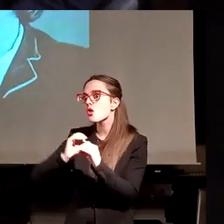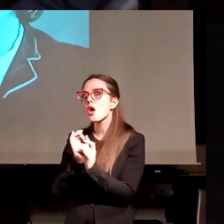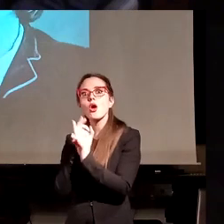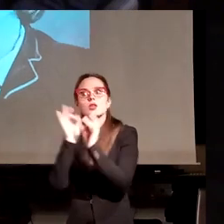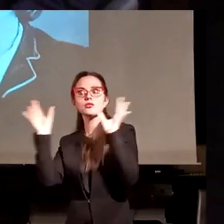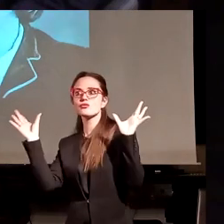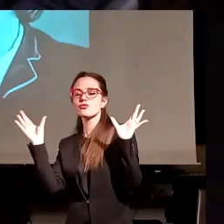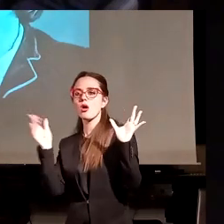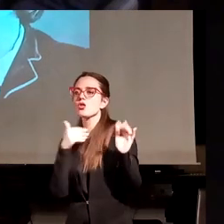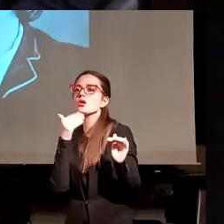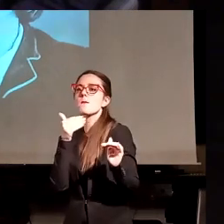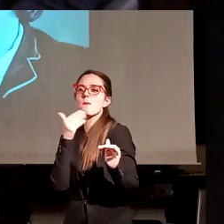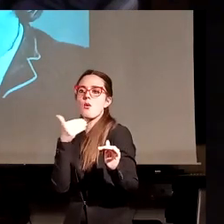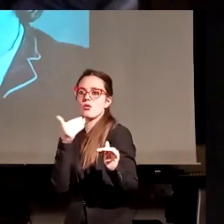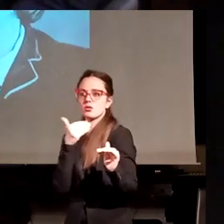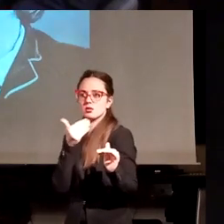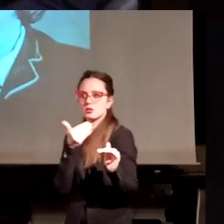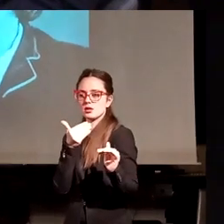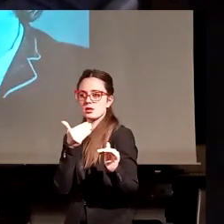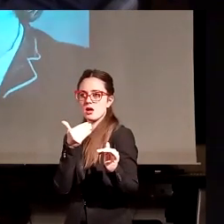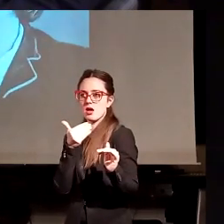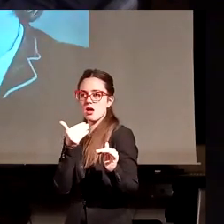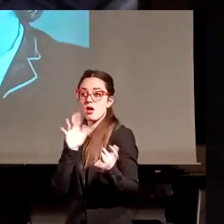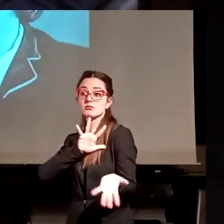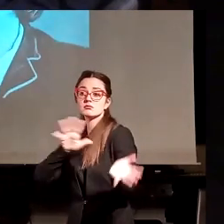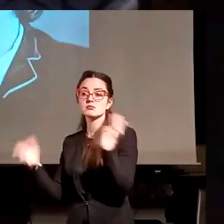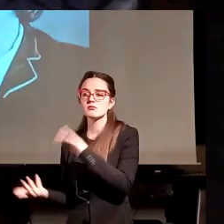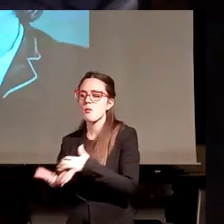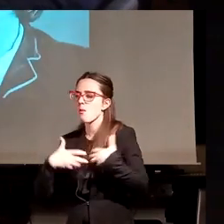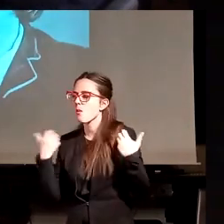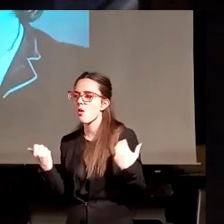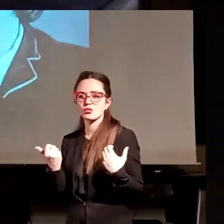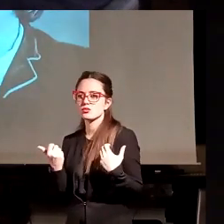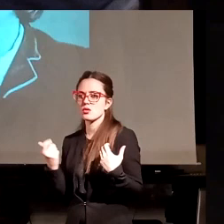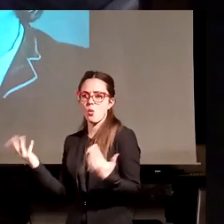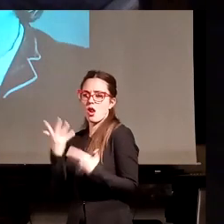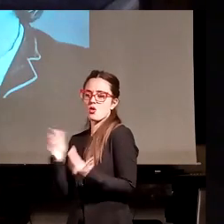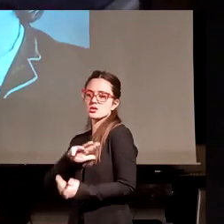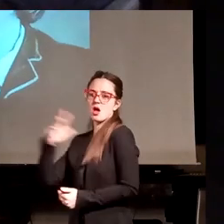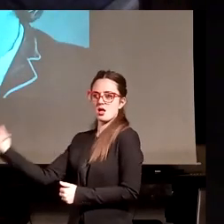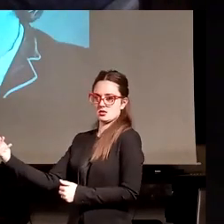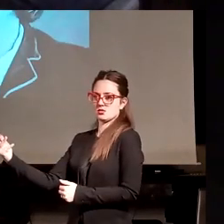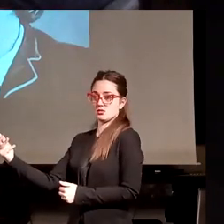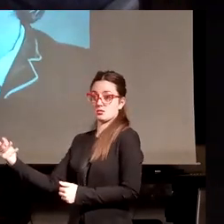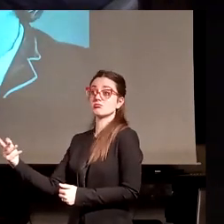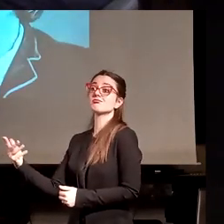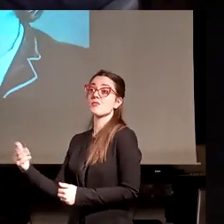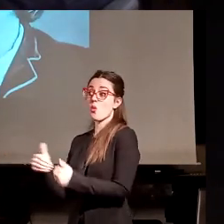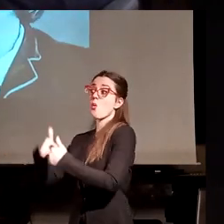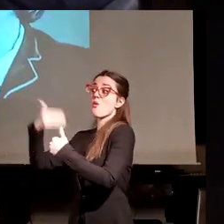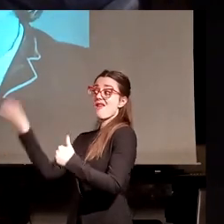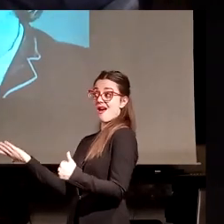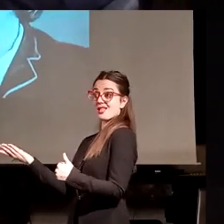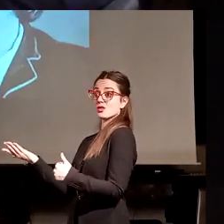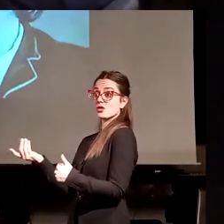non è importante per stephenson si trasforma in un altra cosa nell'altro da sì